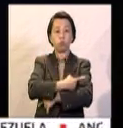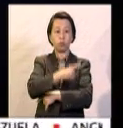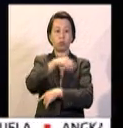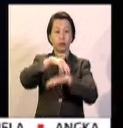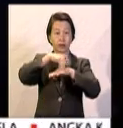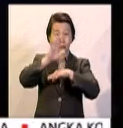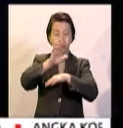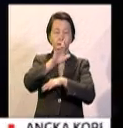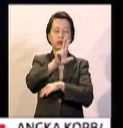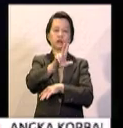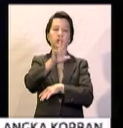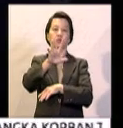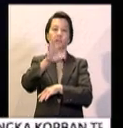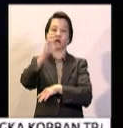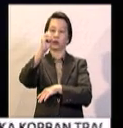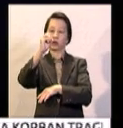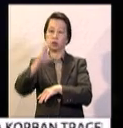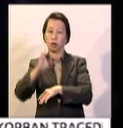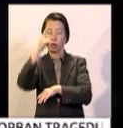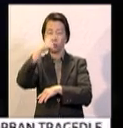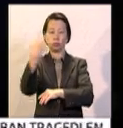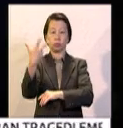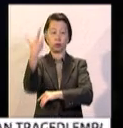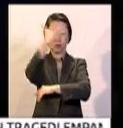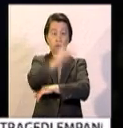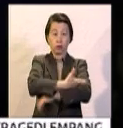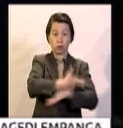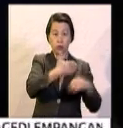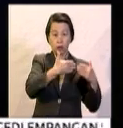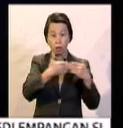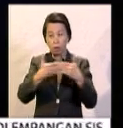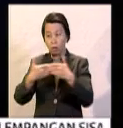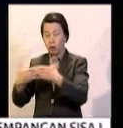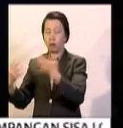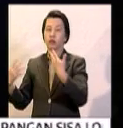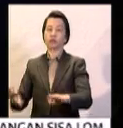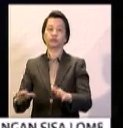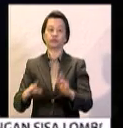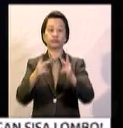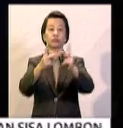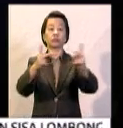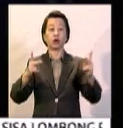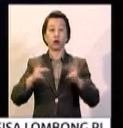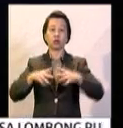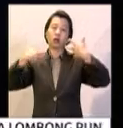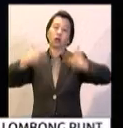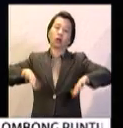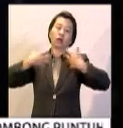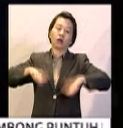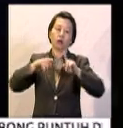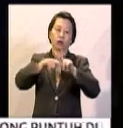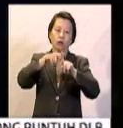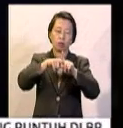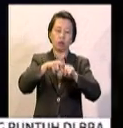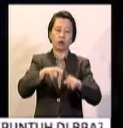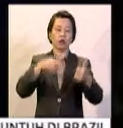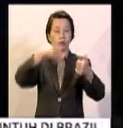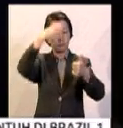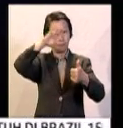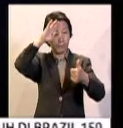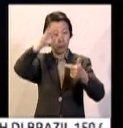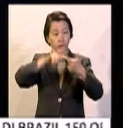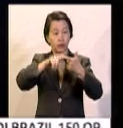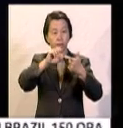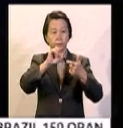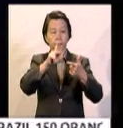35 darjah Celsius untuk 3 hari berturut-turut. Antara kawasan-kawasan yang terlibat adalah di Cuping Perlis,